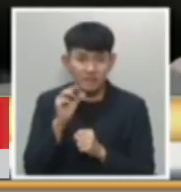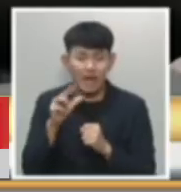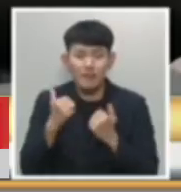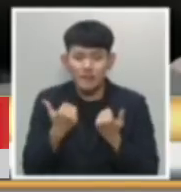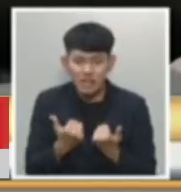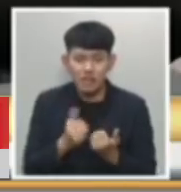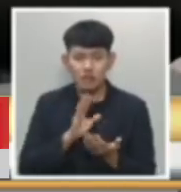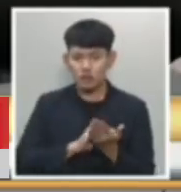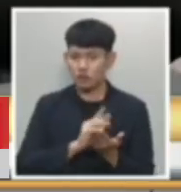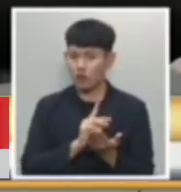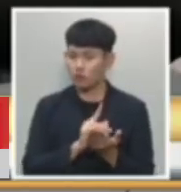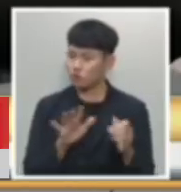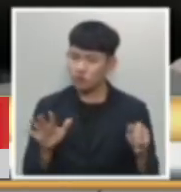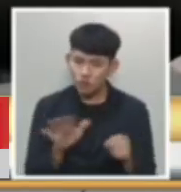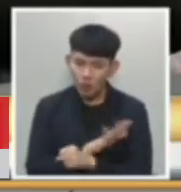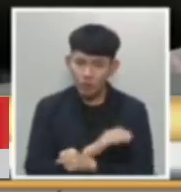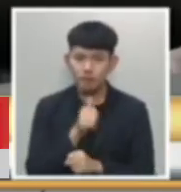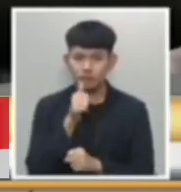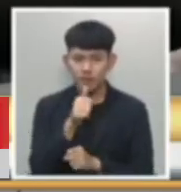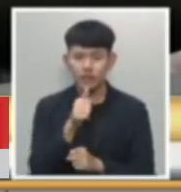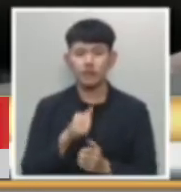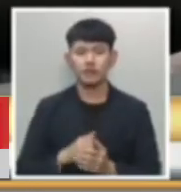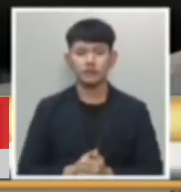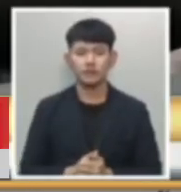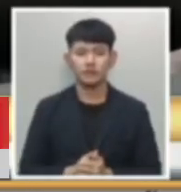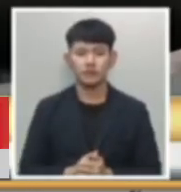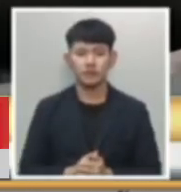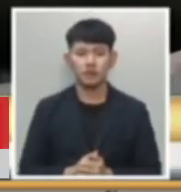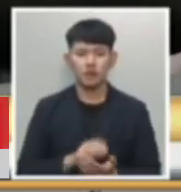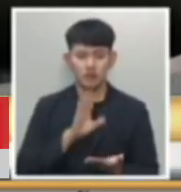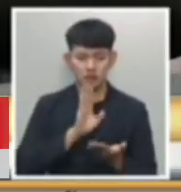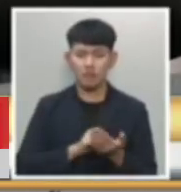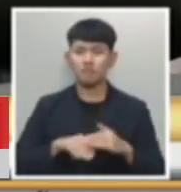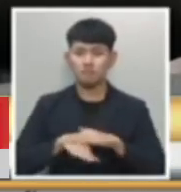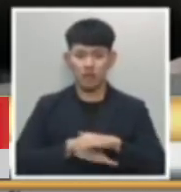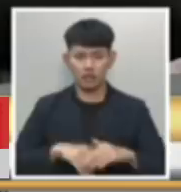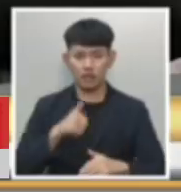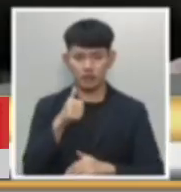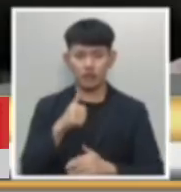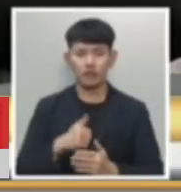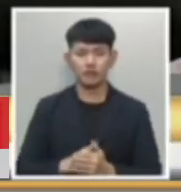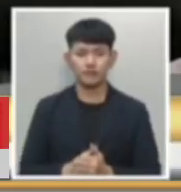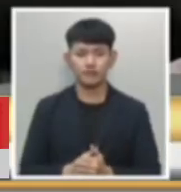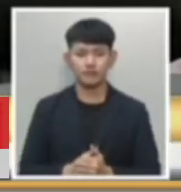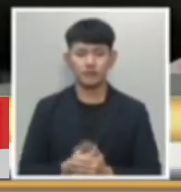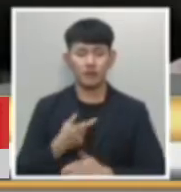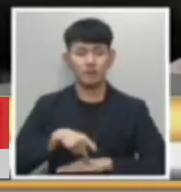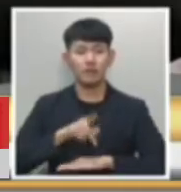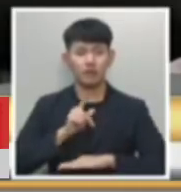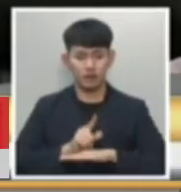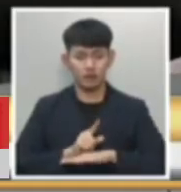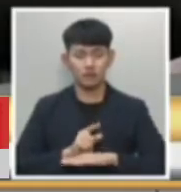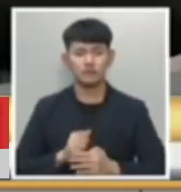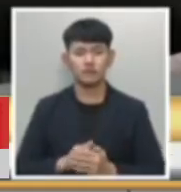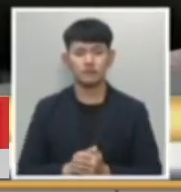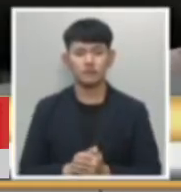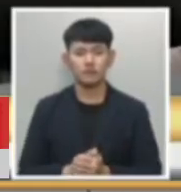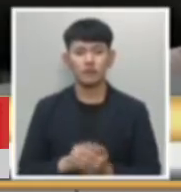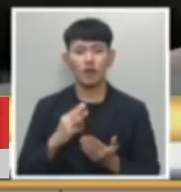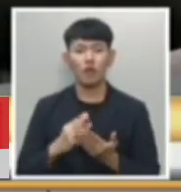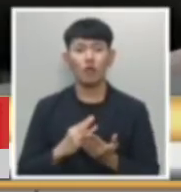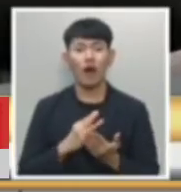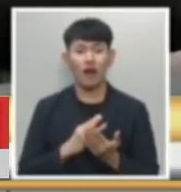มบูรณ์ครับใช้อ้างอิงนำมาเป็นหลักฐานได้ท่านประธานที่เคารพครับในวาระ